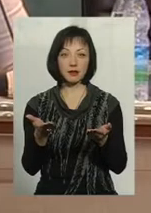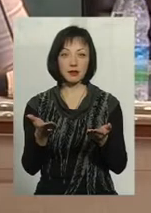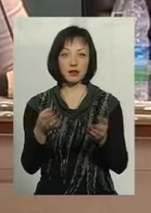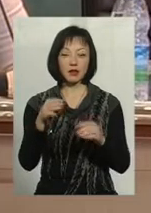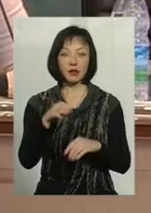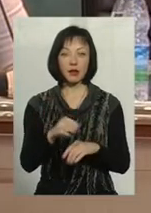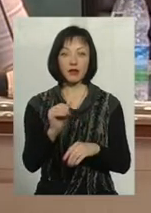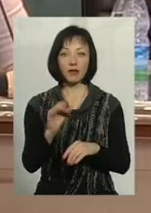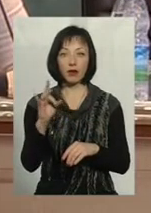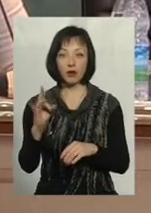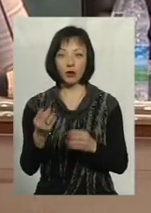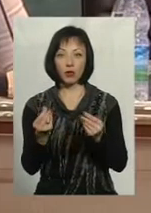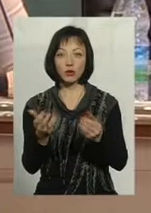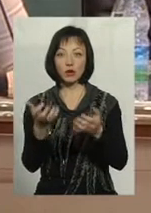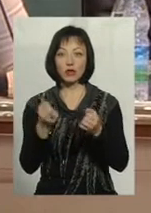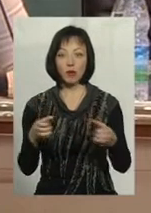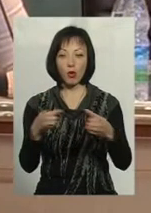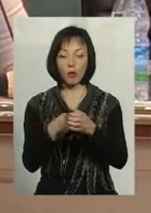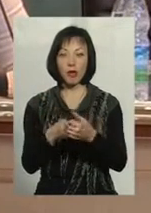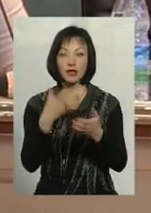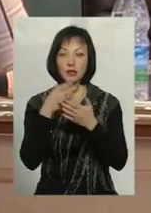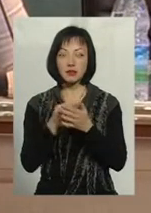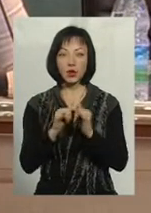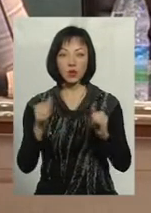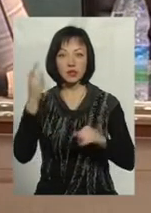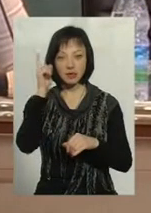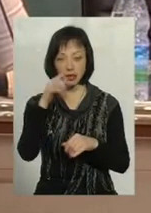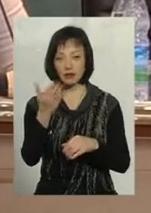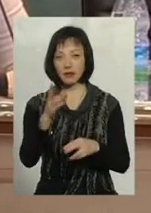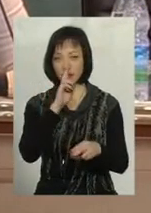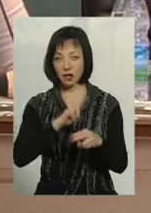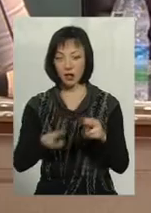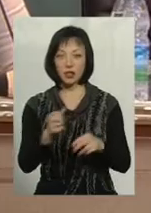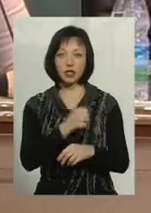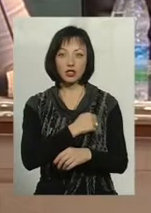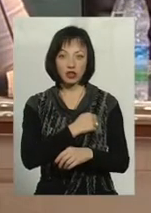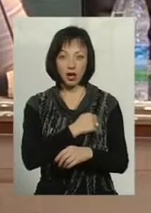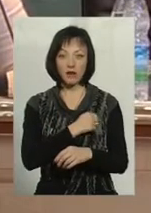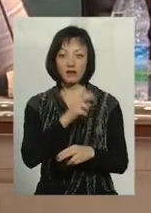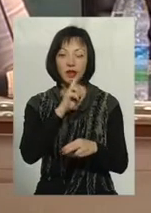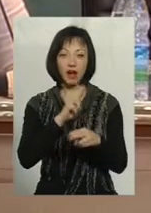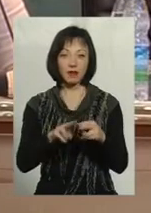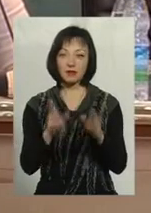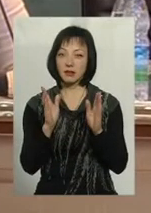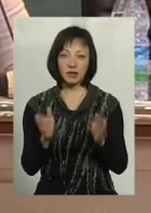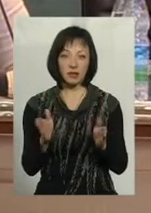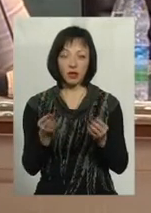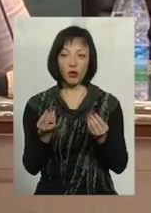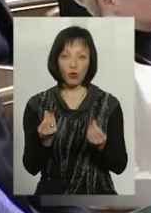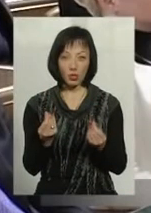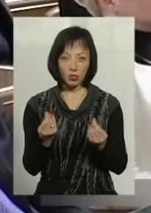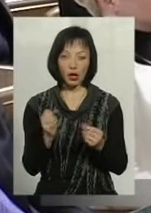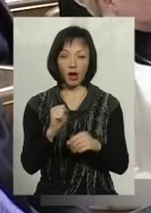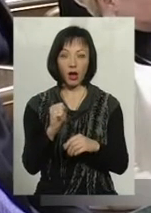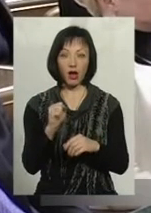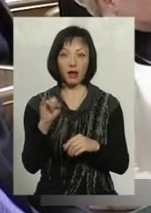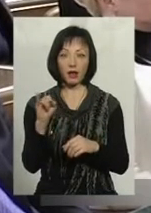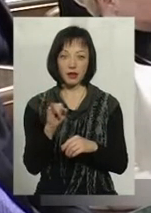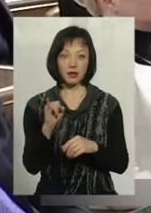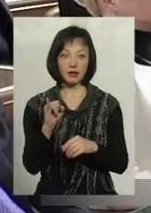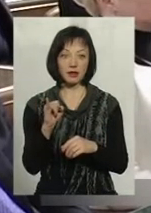не буде працювати. Тобто, і сьогодні 3200 виплачується. 1600 виплачується здебільшого